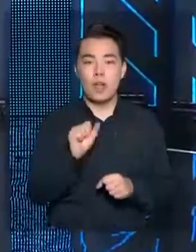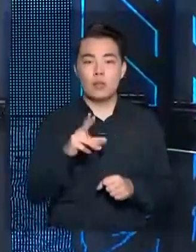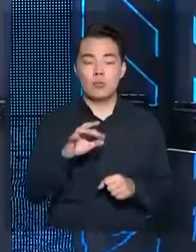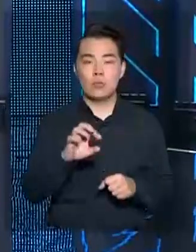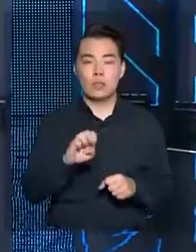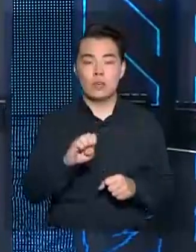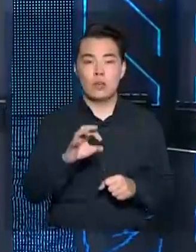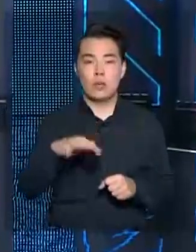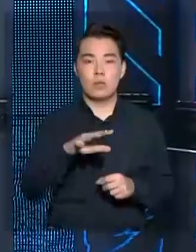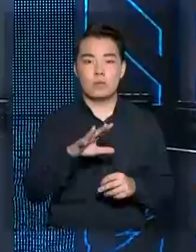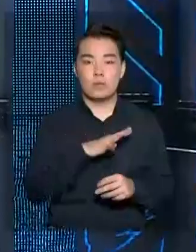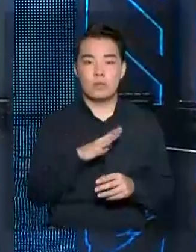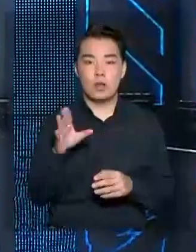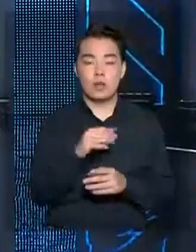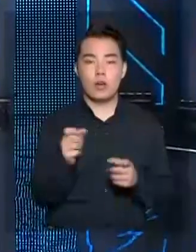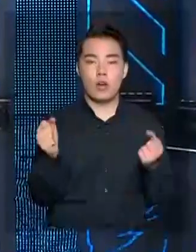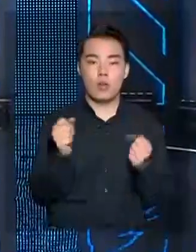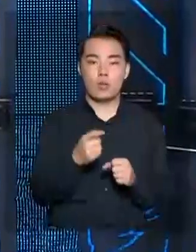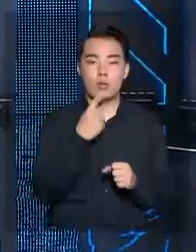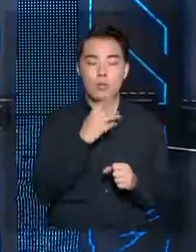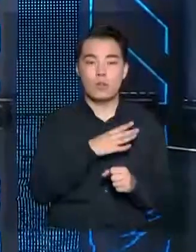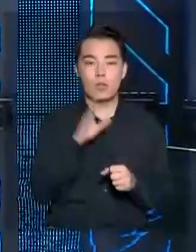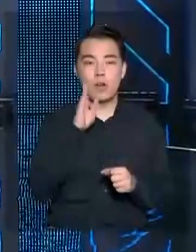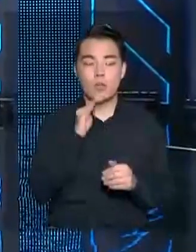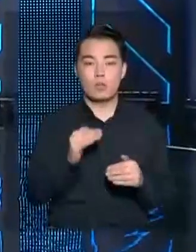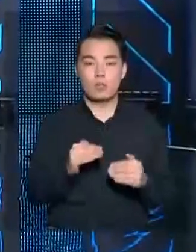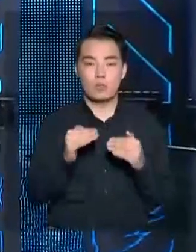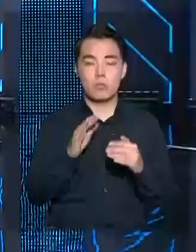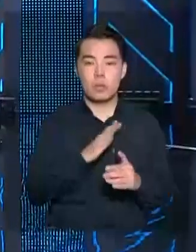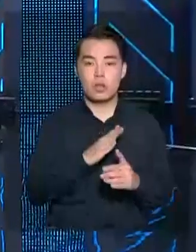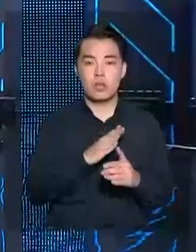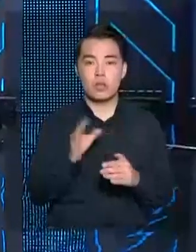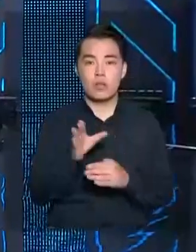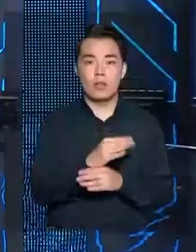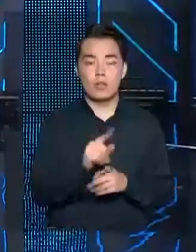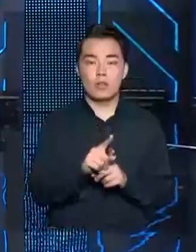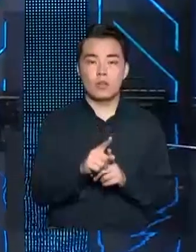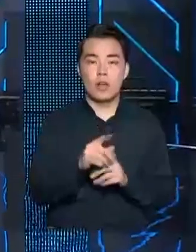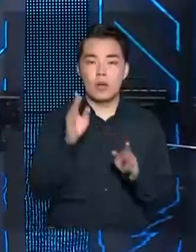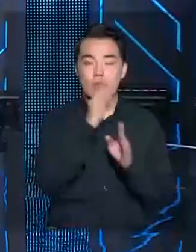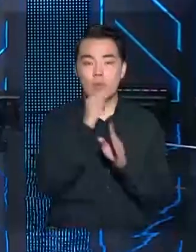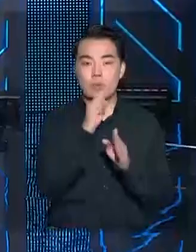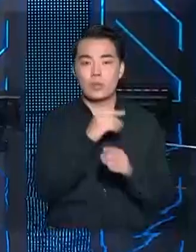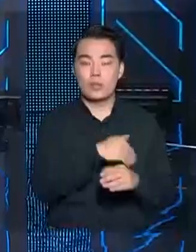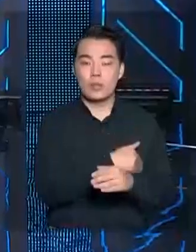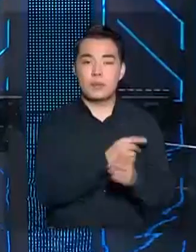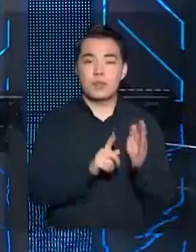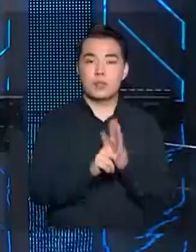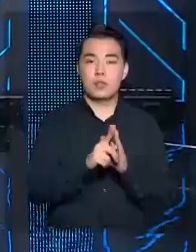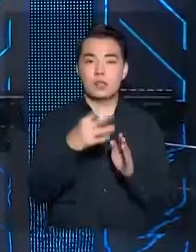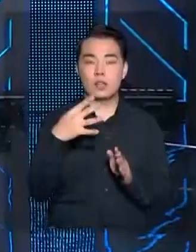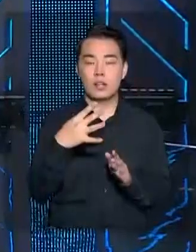Ал Ақтөбе облысында тіпті тұтастай ауылдар су астында қалып жатыр. Синоптиктер кей аймақтарда ауа температурасы 40 градусқа